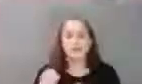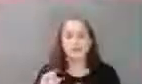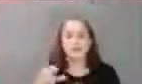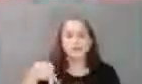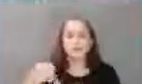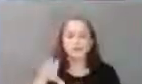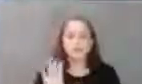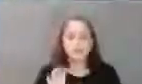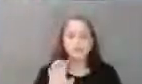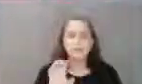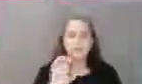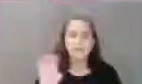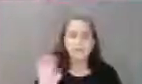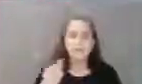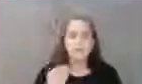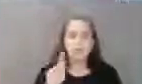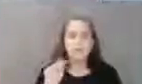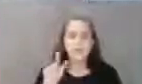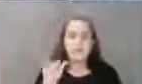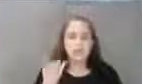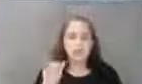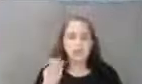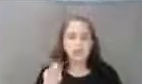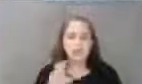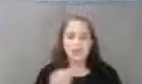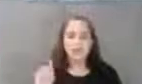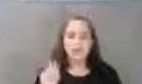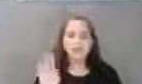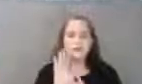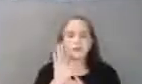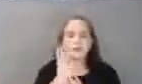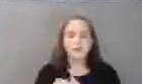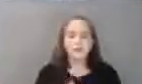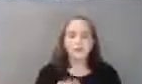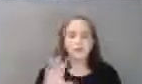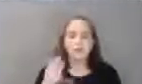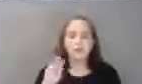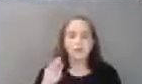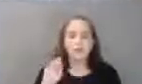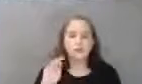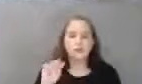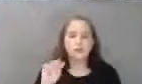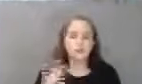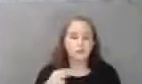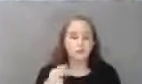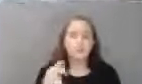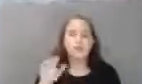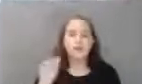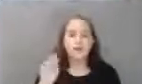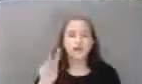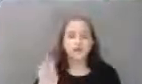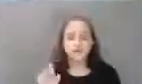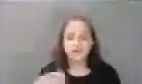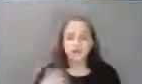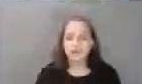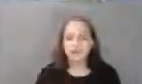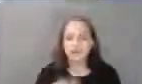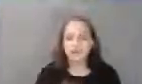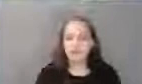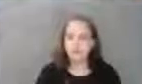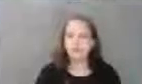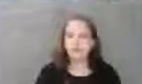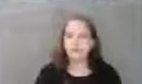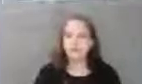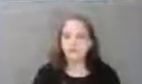suman. At may mga pinagsama-samang maliliit na suman. At kung ayaw mo